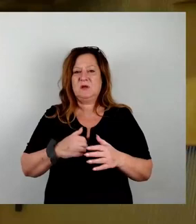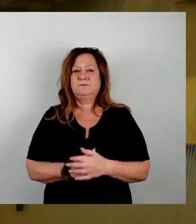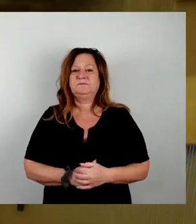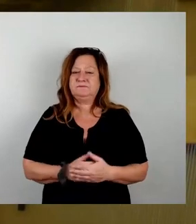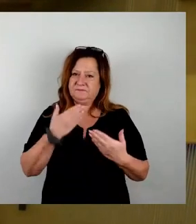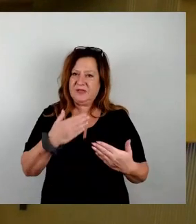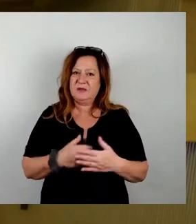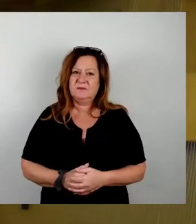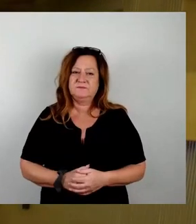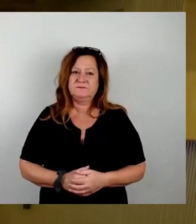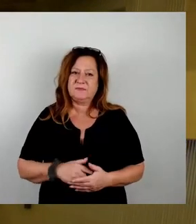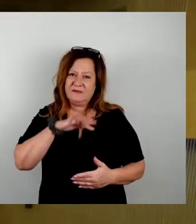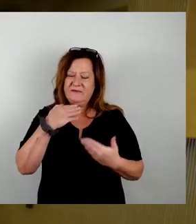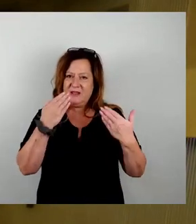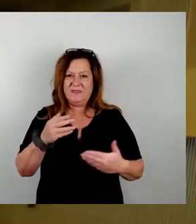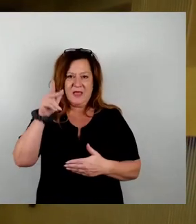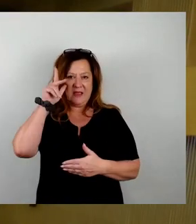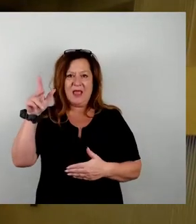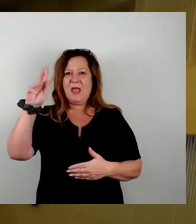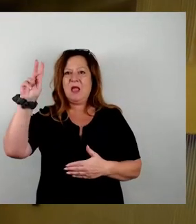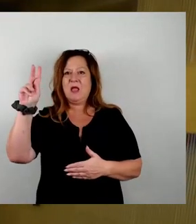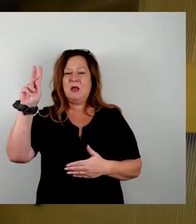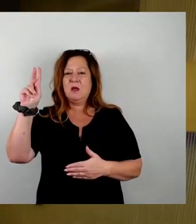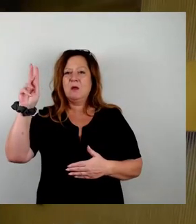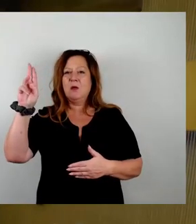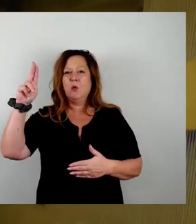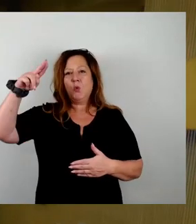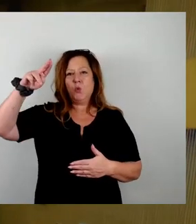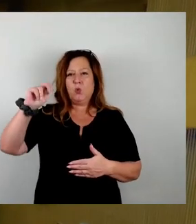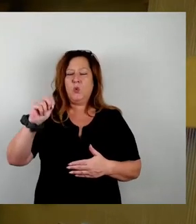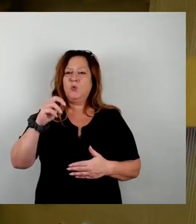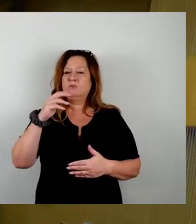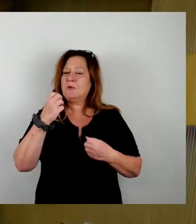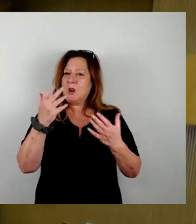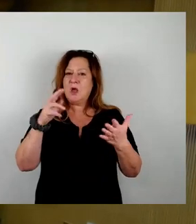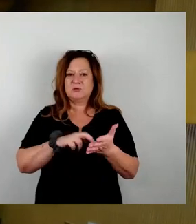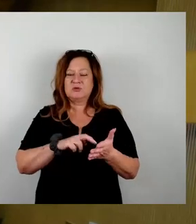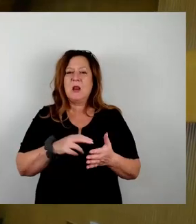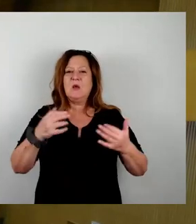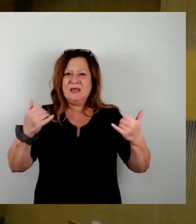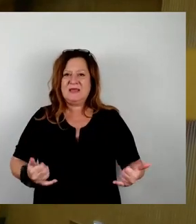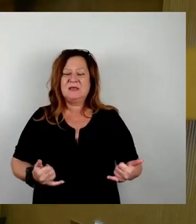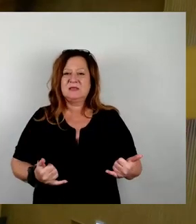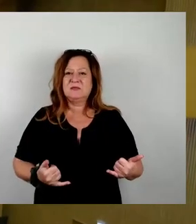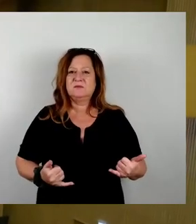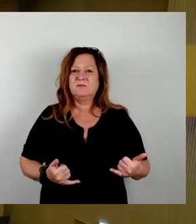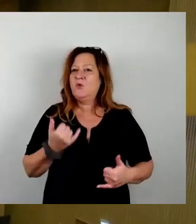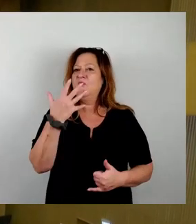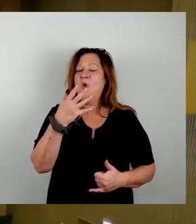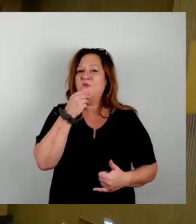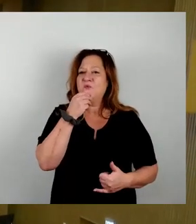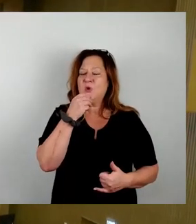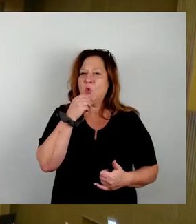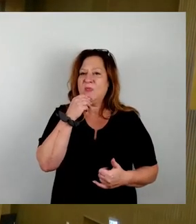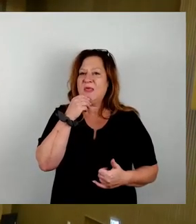So, vielen Dank nochmal, Herr Kühn, für die Klarstellung. Und jetzt würden wir in die gewünschte 5-minütige Auszeit gehen und dann